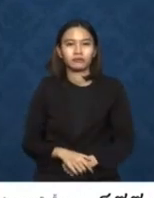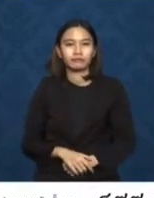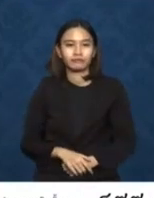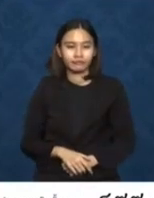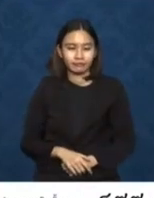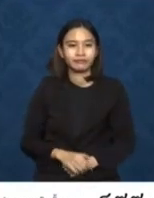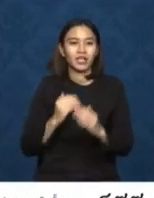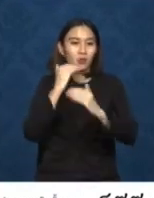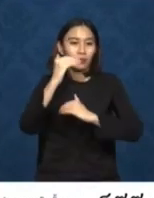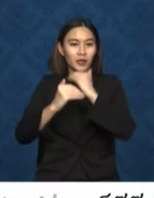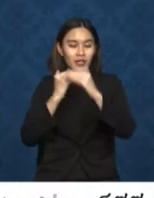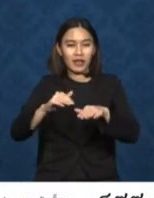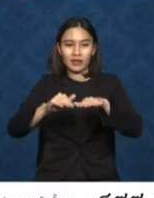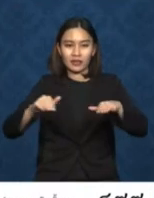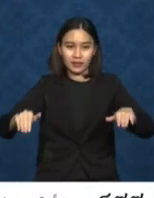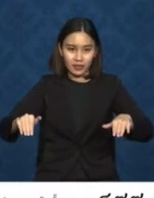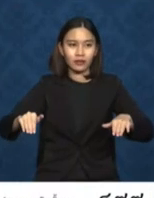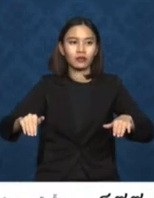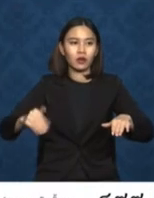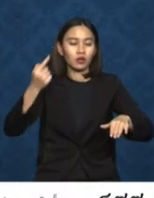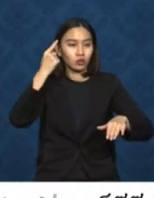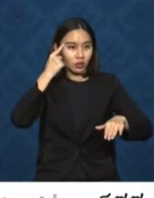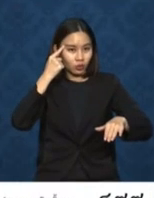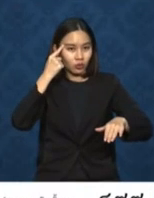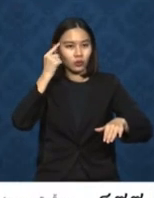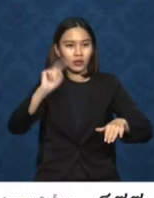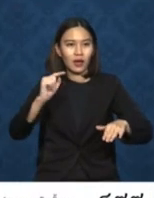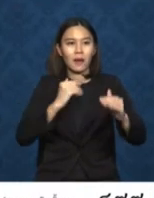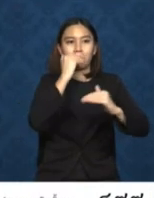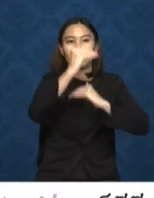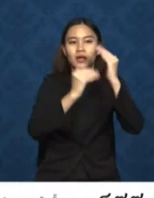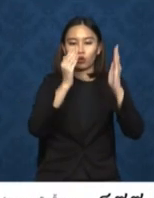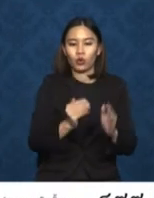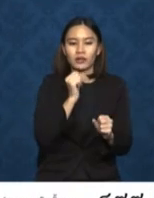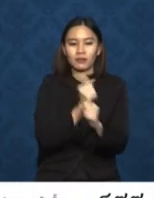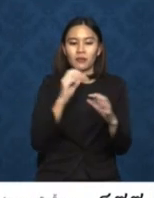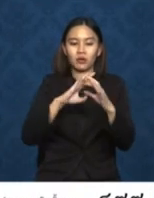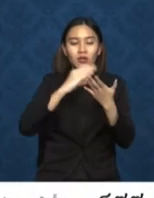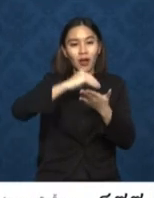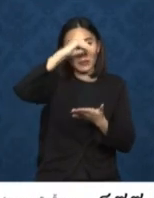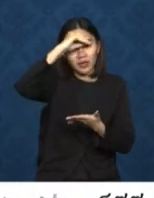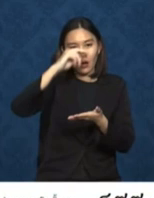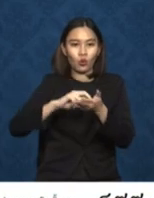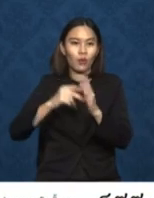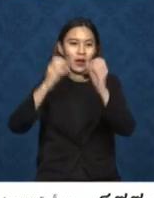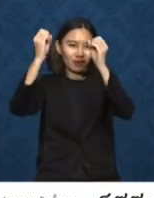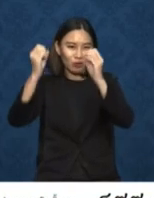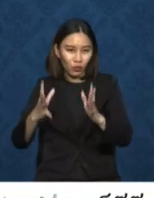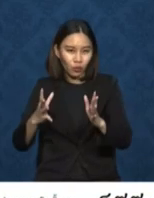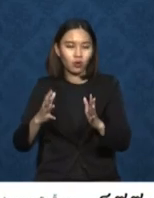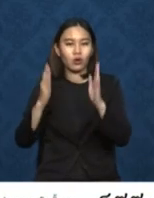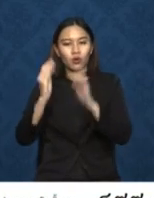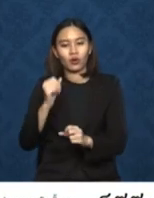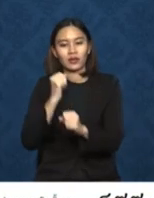การทเราจะพัทหคุภาพเดกได้เรารู้กัอยแล้ว่าเราตพัฒนาบุคลากรซึ่กคือคืนคูและบุค